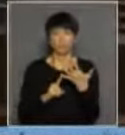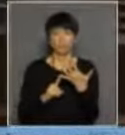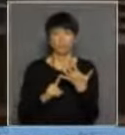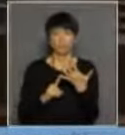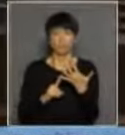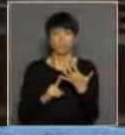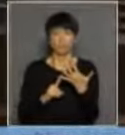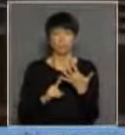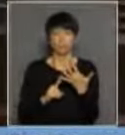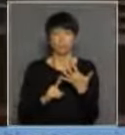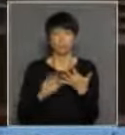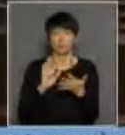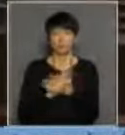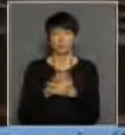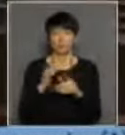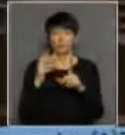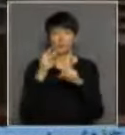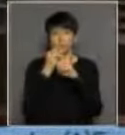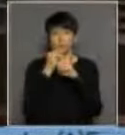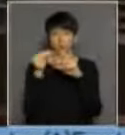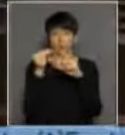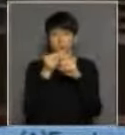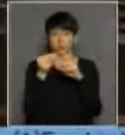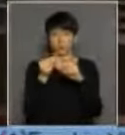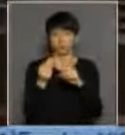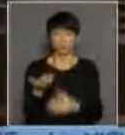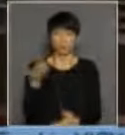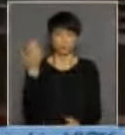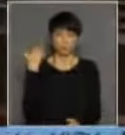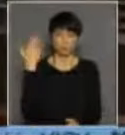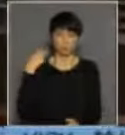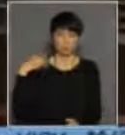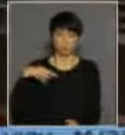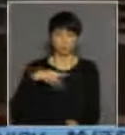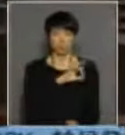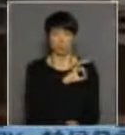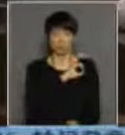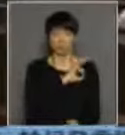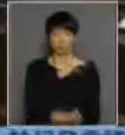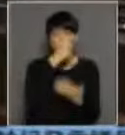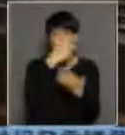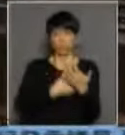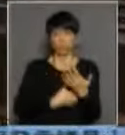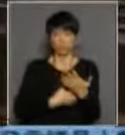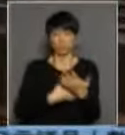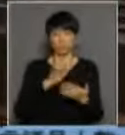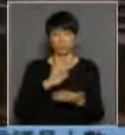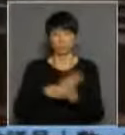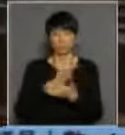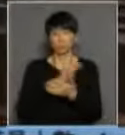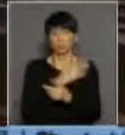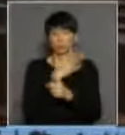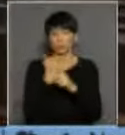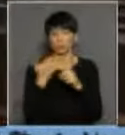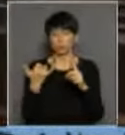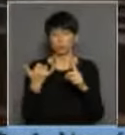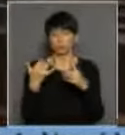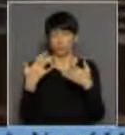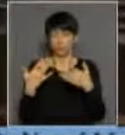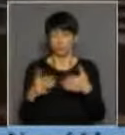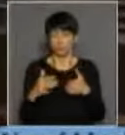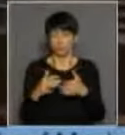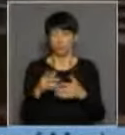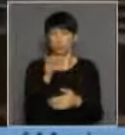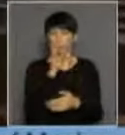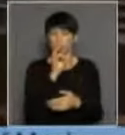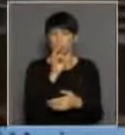九七前我們沿用了的一個行會機制，經過16年的測試之後，有沒有需